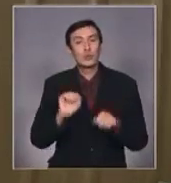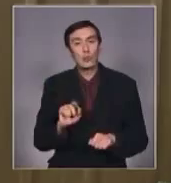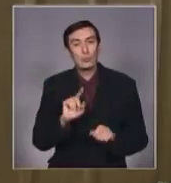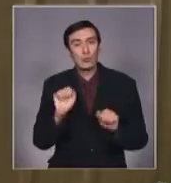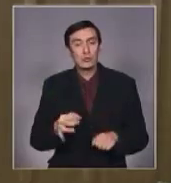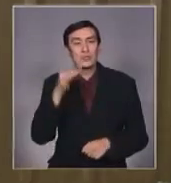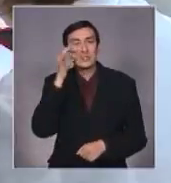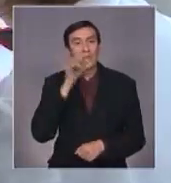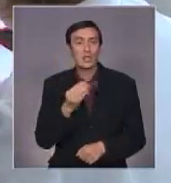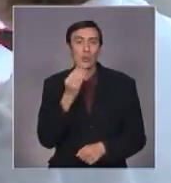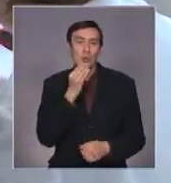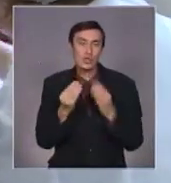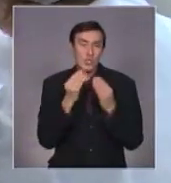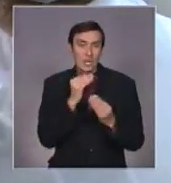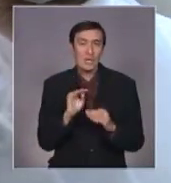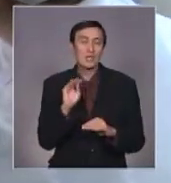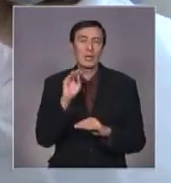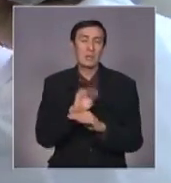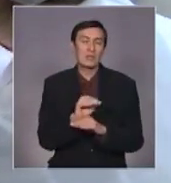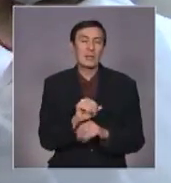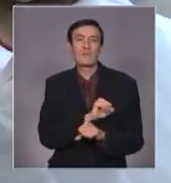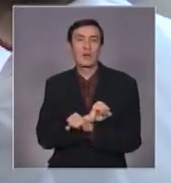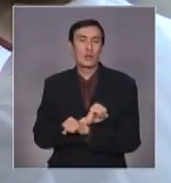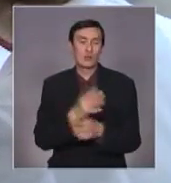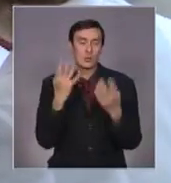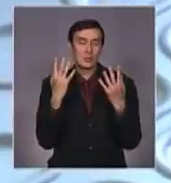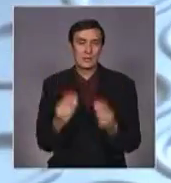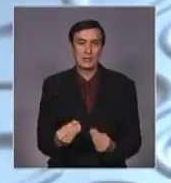рассчитывать, это сладкое угощение и дополнительный выходной